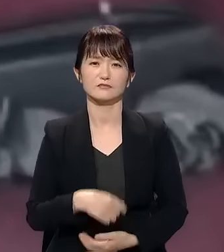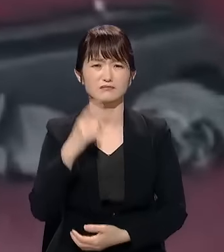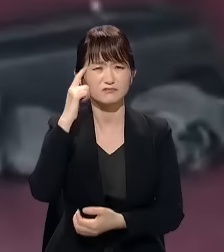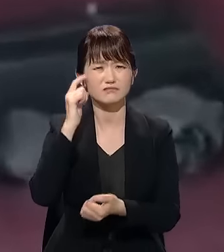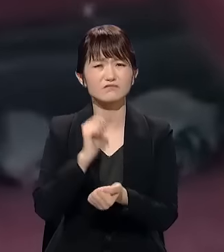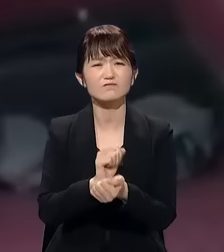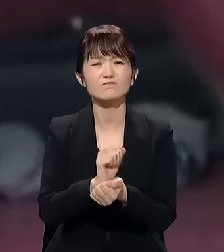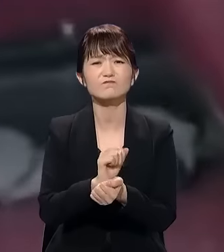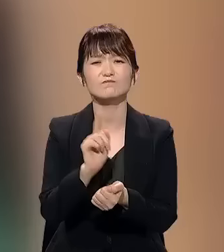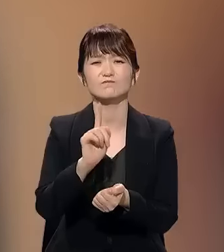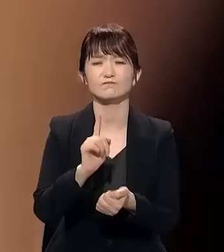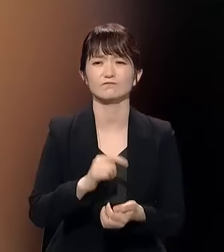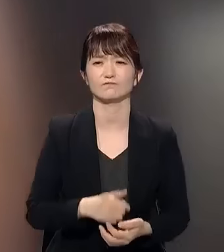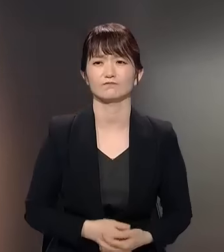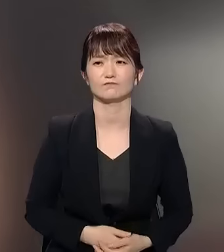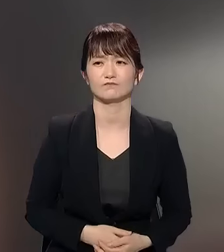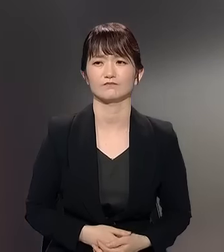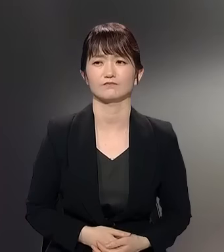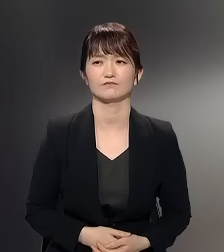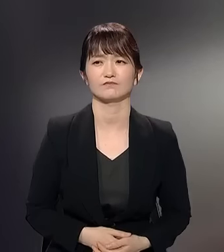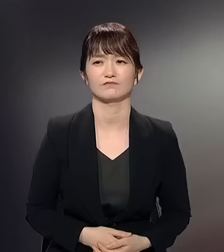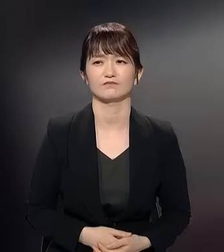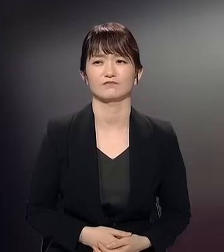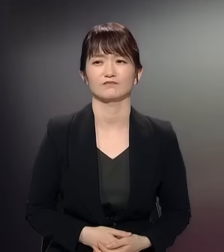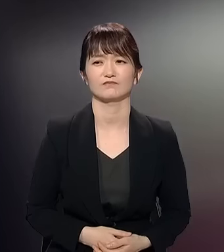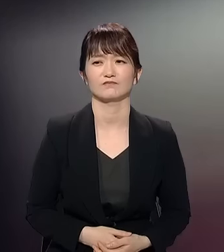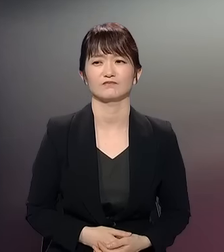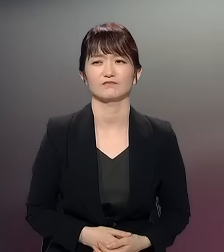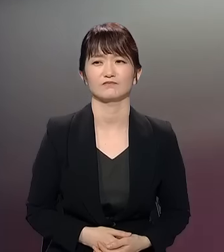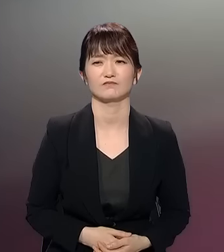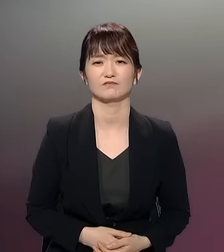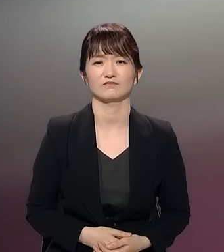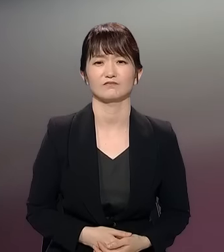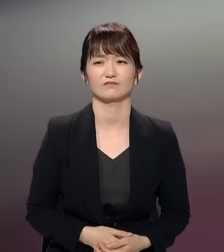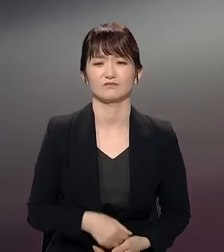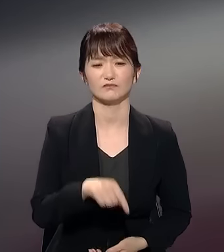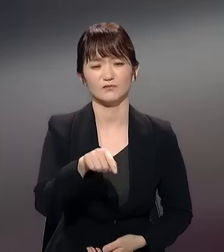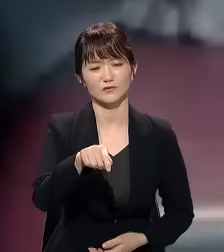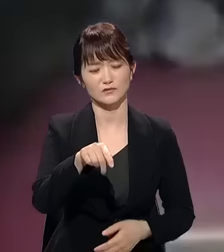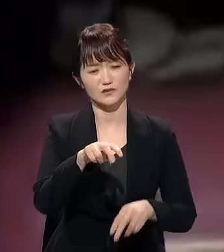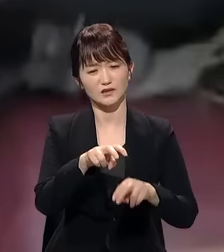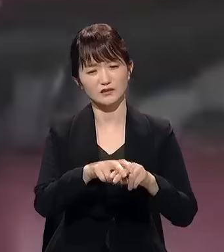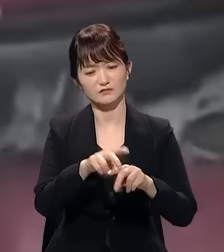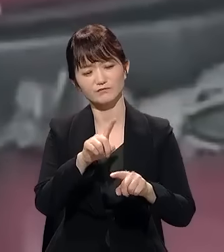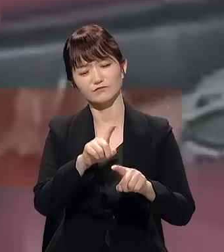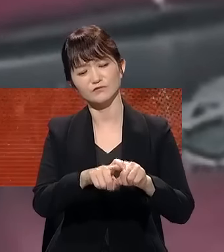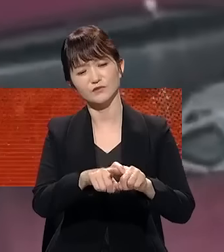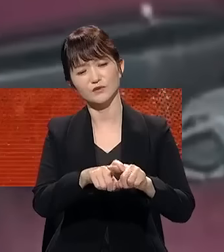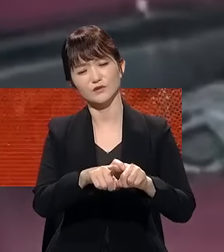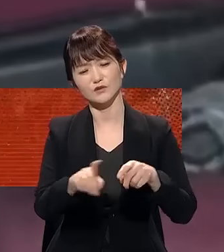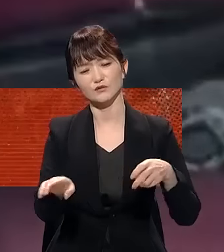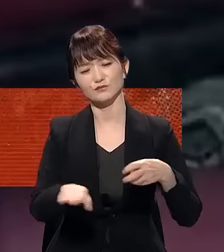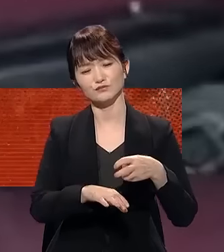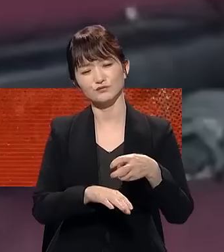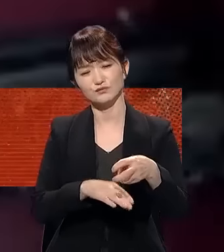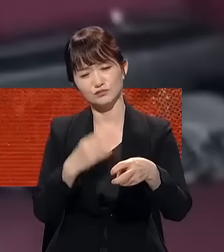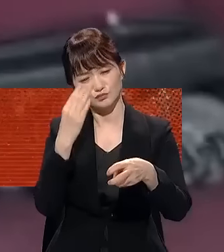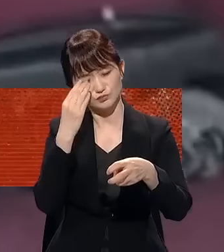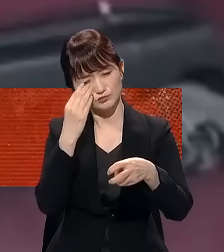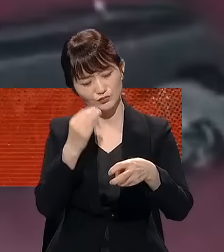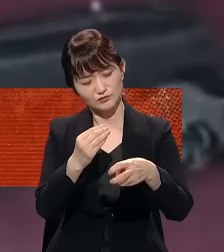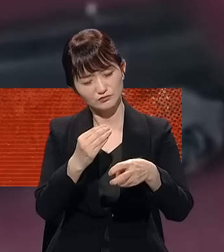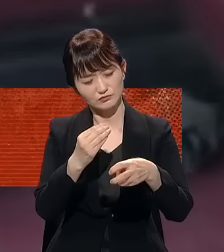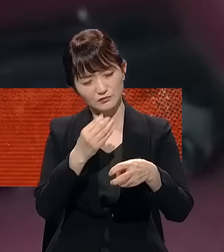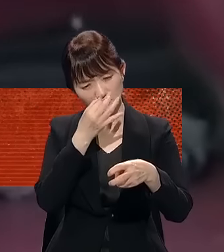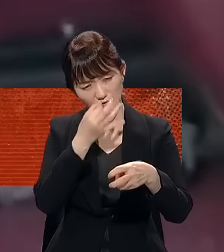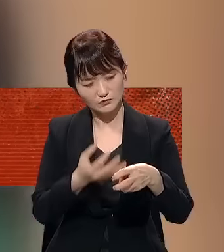저러고 사니 진짜 교수님. 아, 네. 저렇게 가기도 힘들어 보이는데 저 이상하게 진짜 버스를 타고